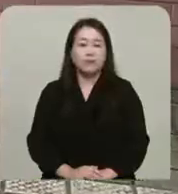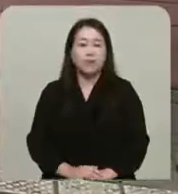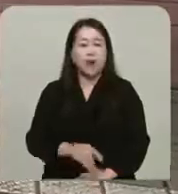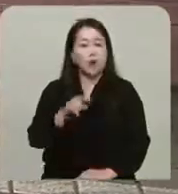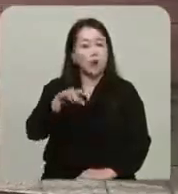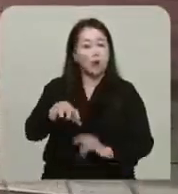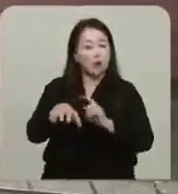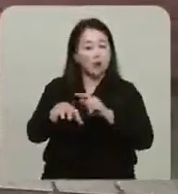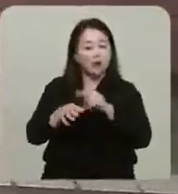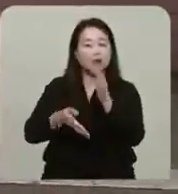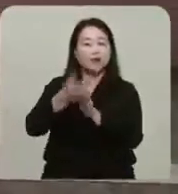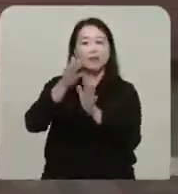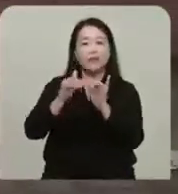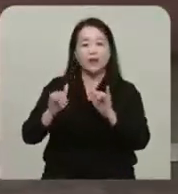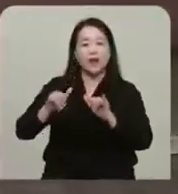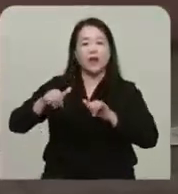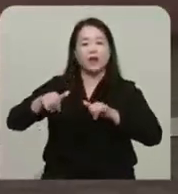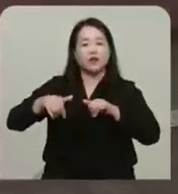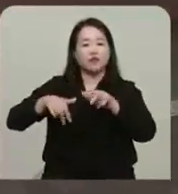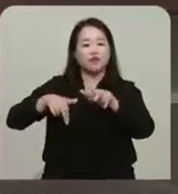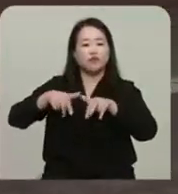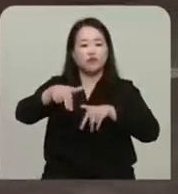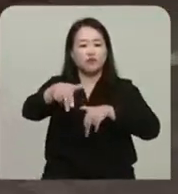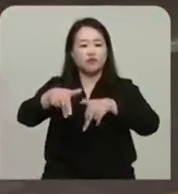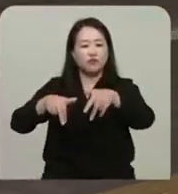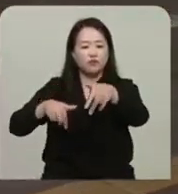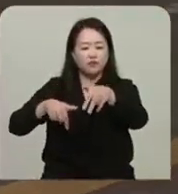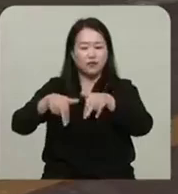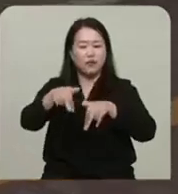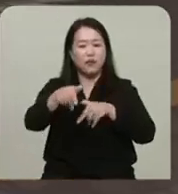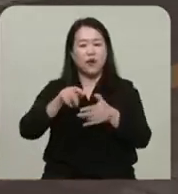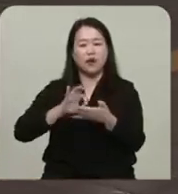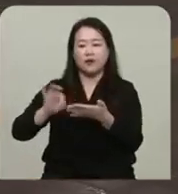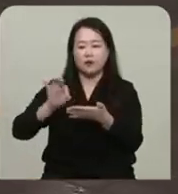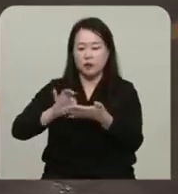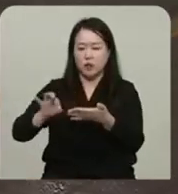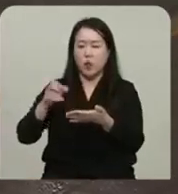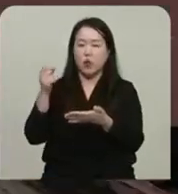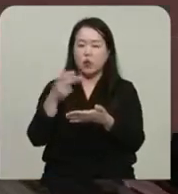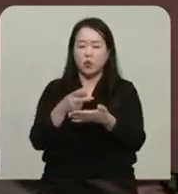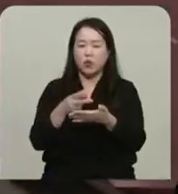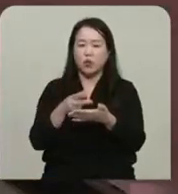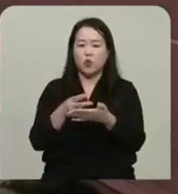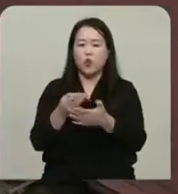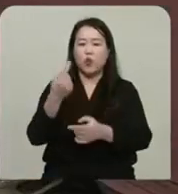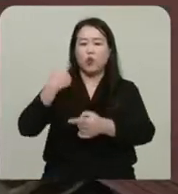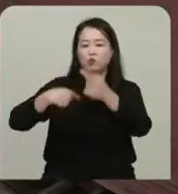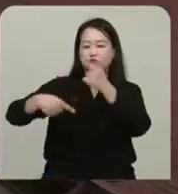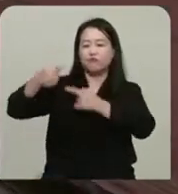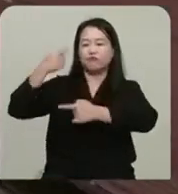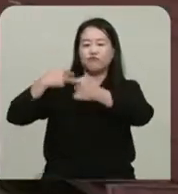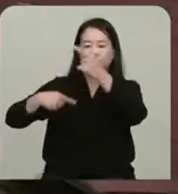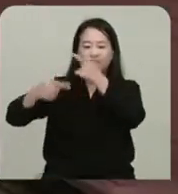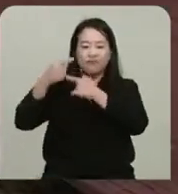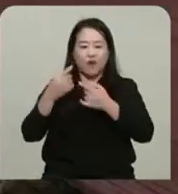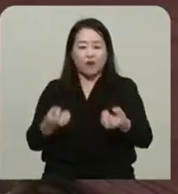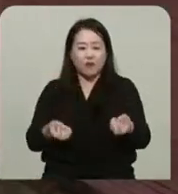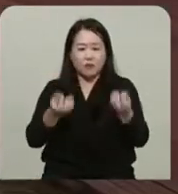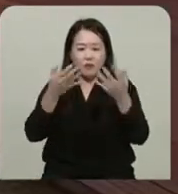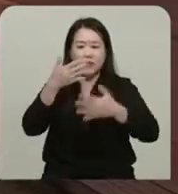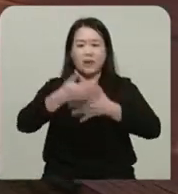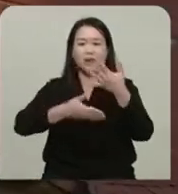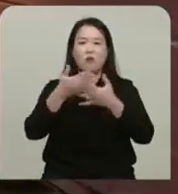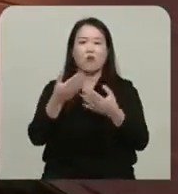여기는 아까 시민들의 보행로로 활용하고 있고 또한 그 시간 여행 축제나